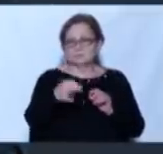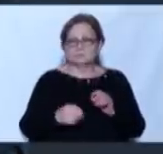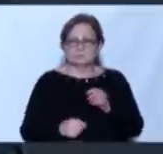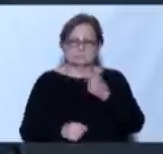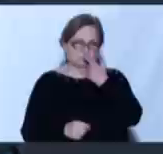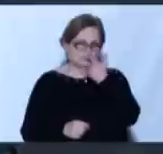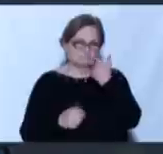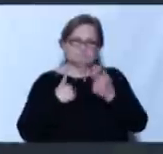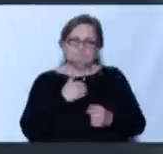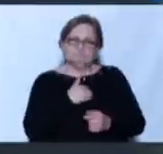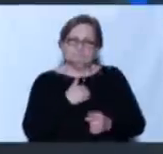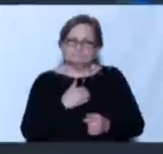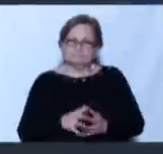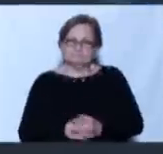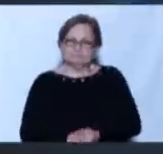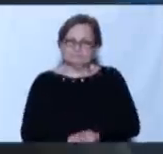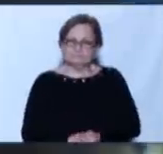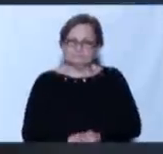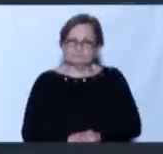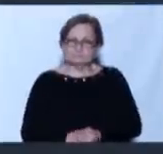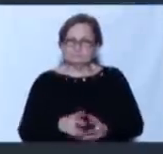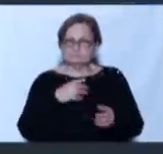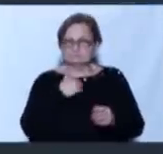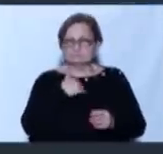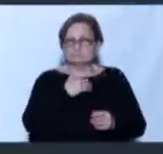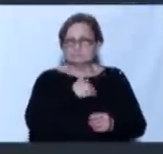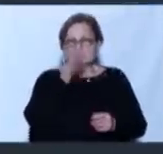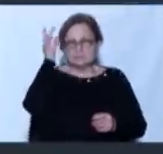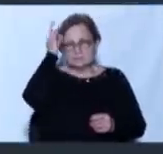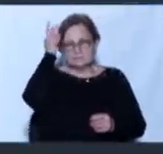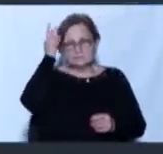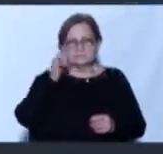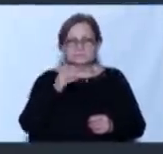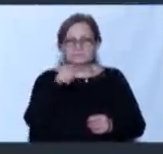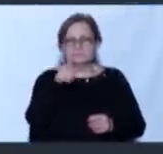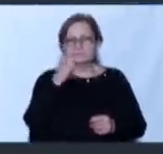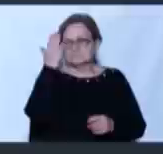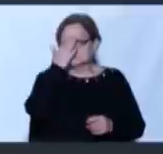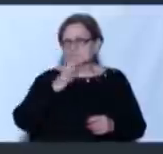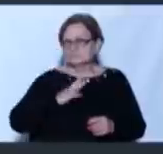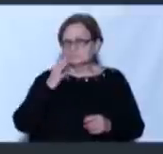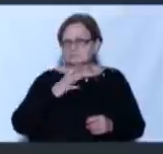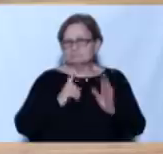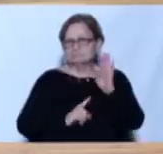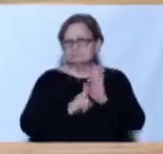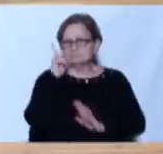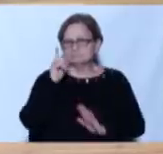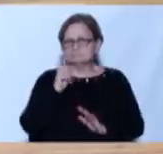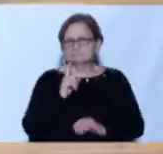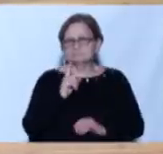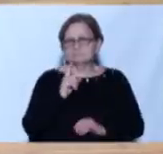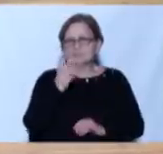ვისაუბრებთ. თუმცა პატარა უნდა გავიაროთ, ესე გავიხსენოთ, რომ თქვენ სწავლობდით, დაიწყეთ